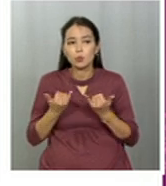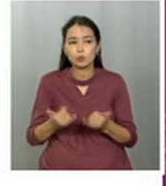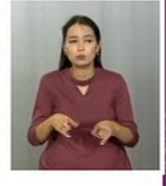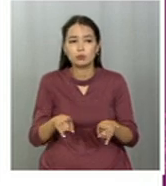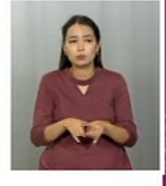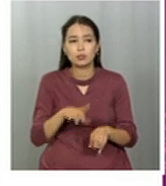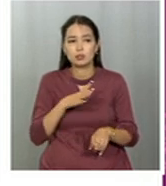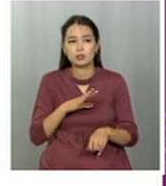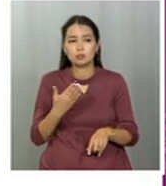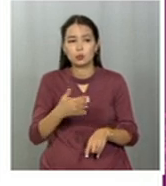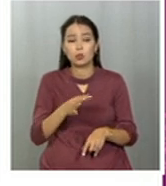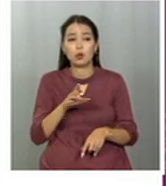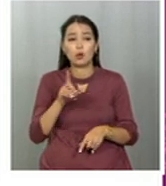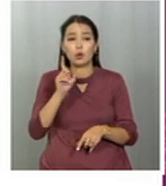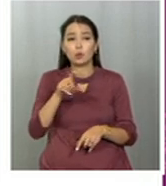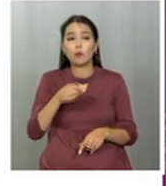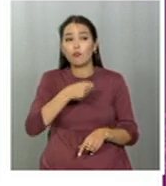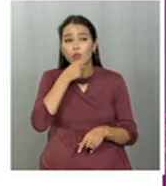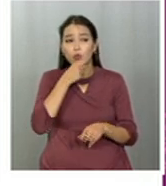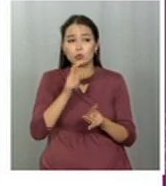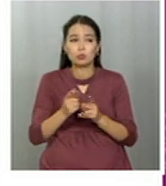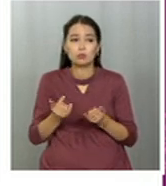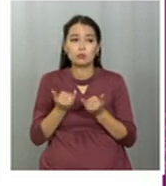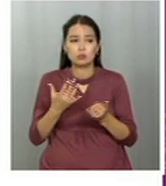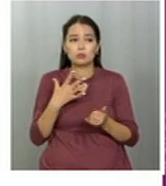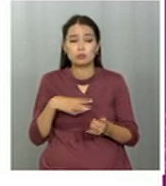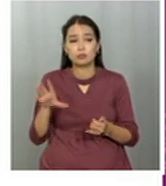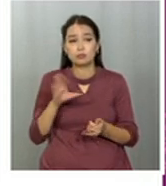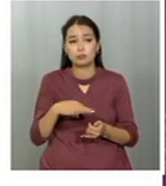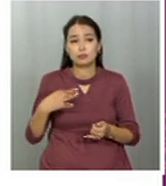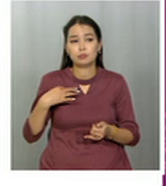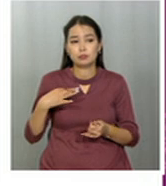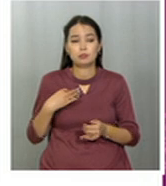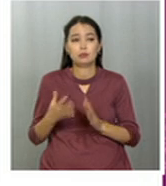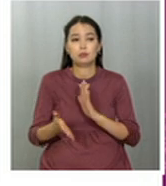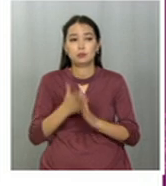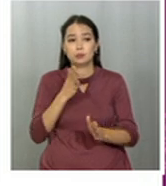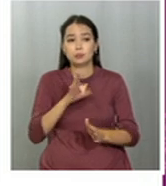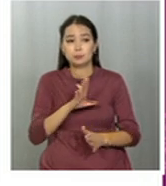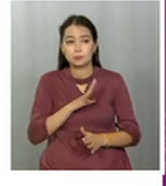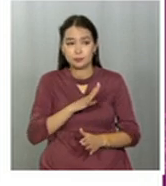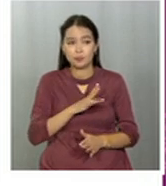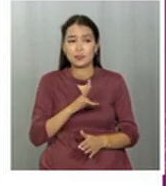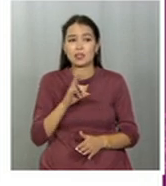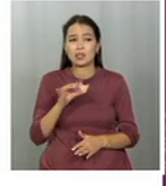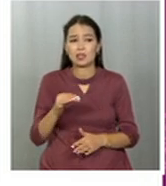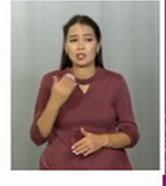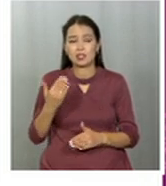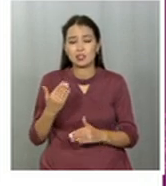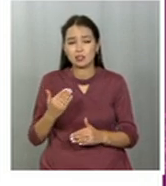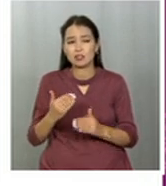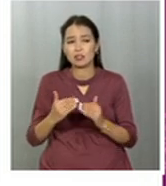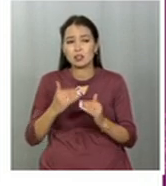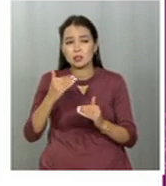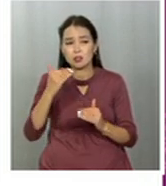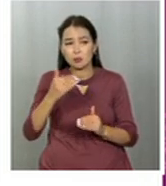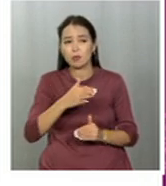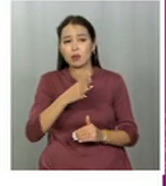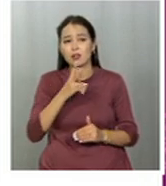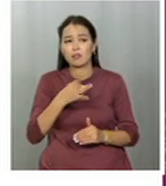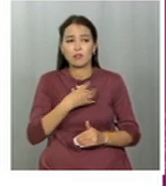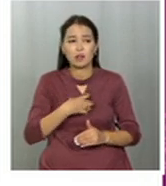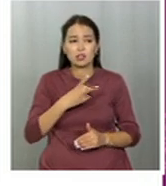запросто. Да и наружность Мамуна была вовсе не аксакальская. Ни степенности, ни важности, ни суровости.